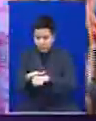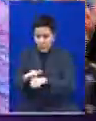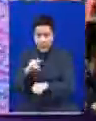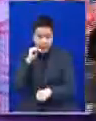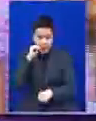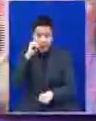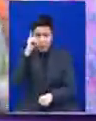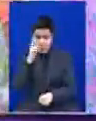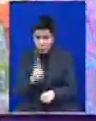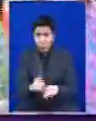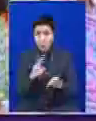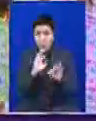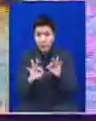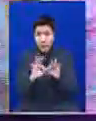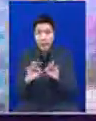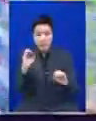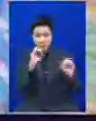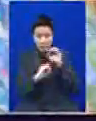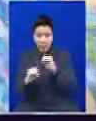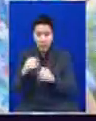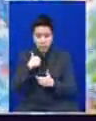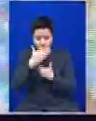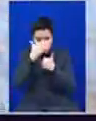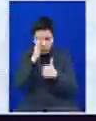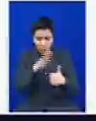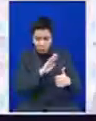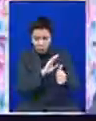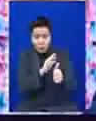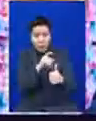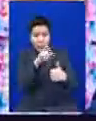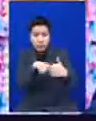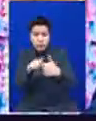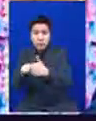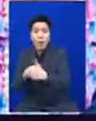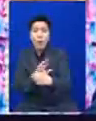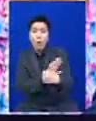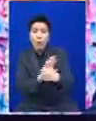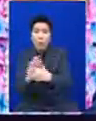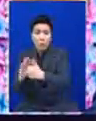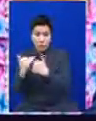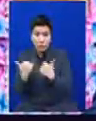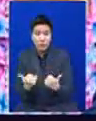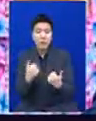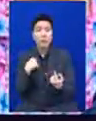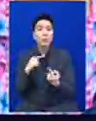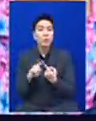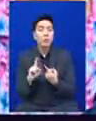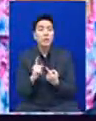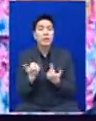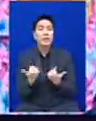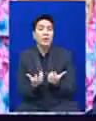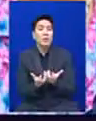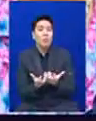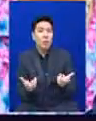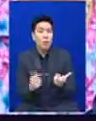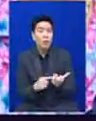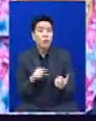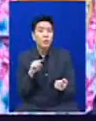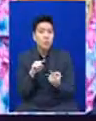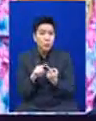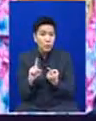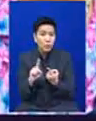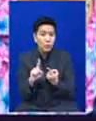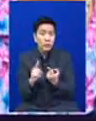ำอย่างประหยัดปลอดภัยใส่ใจผู้บริโภค เรื่องของการใช้สิ่งซึ่งเรียกว่า